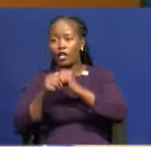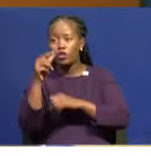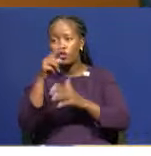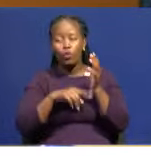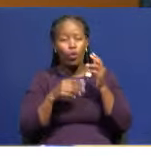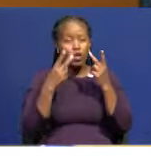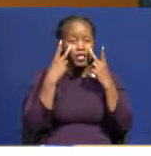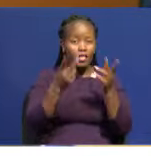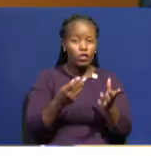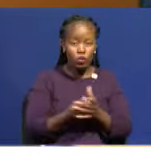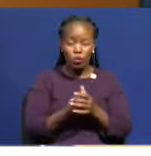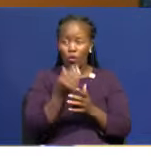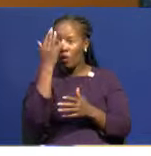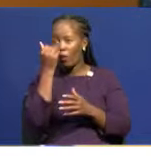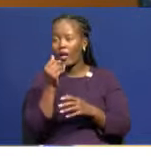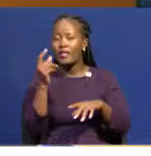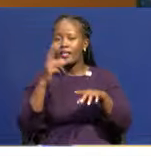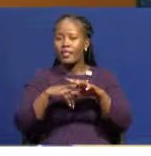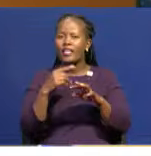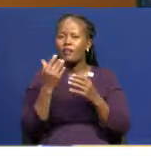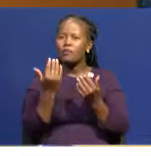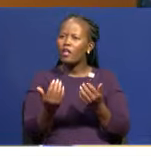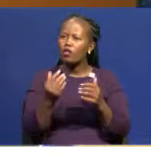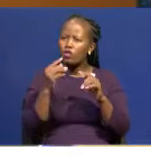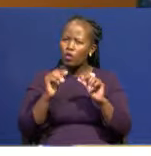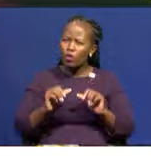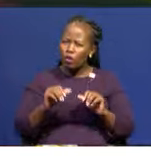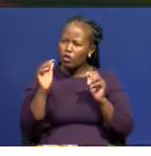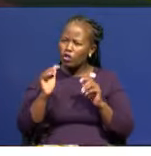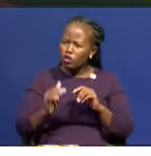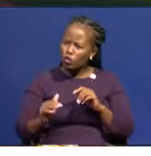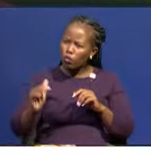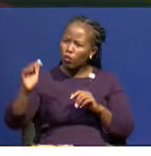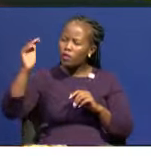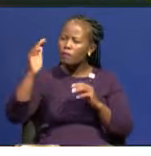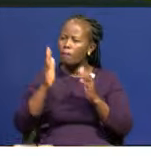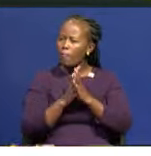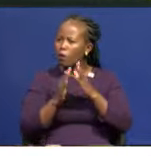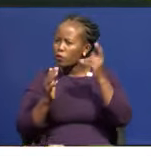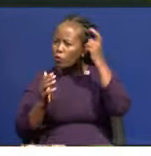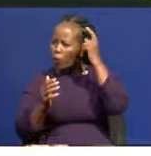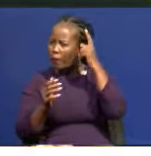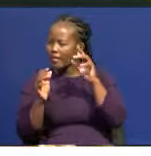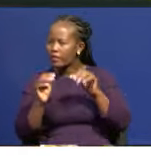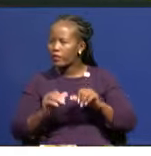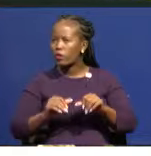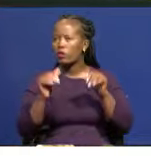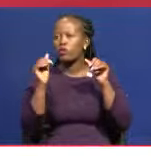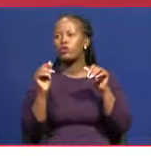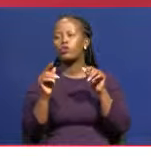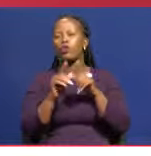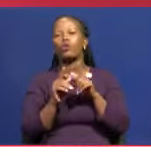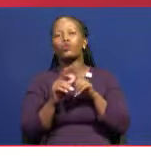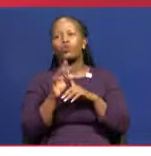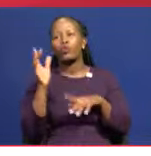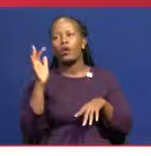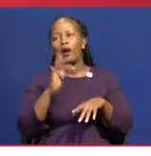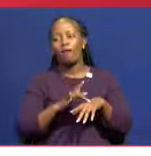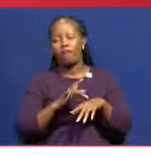the more anaendelea kukua, hata ubongo na kiakili, the more ataathirika akiyajua.